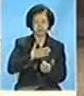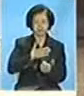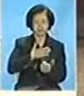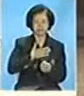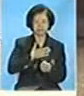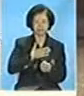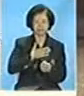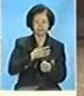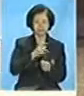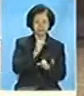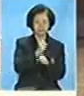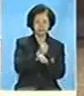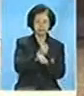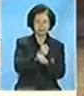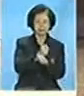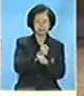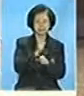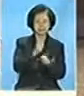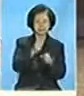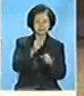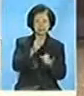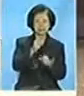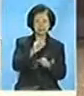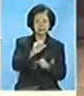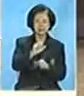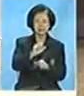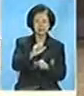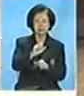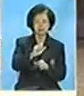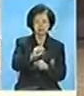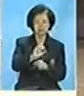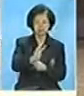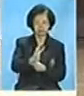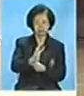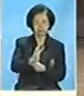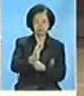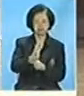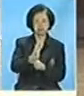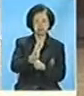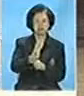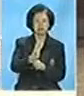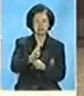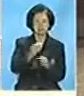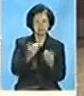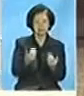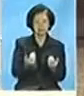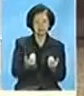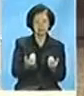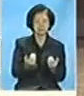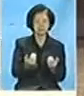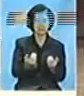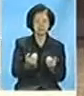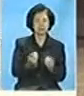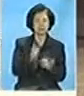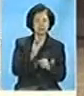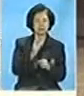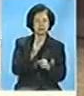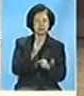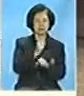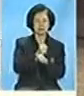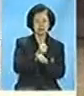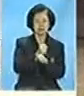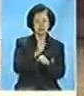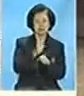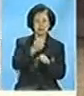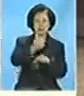ได้ทำงานในฐานะสมาชิกวุฒิสภานะครับก็ปัจจุบันนี้ก็เป็นทำงานในฐ